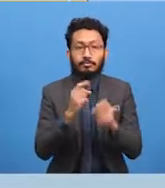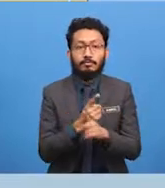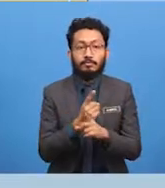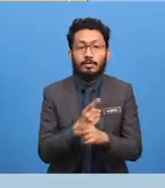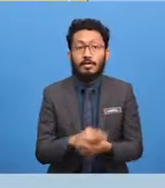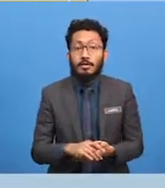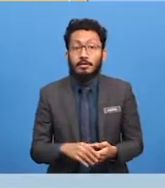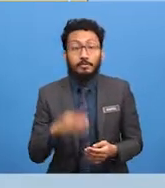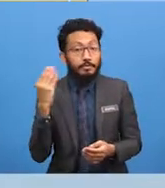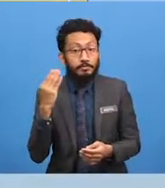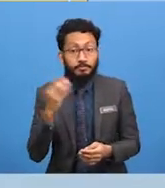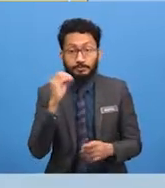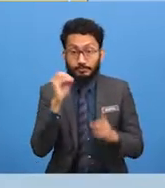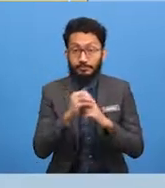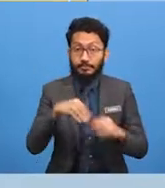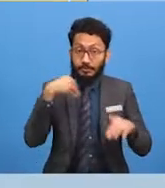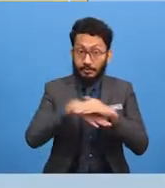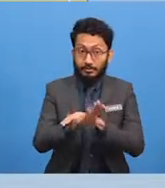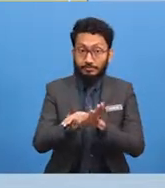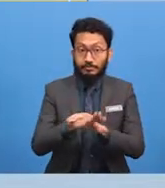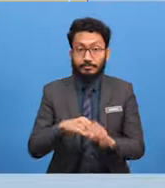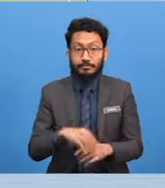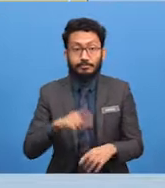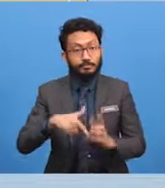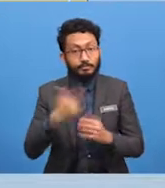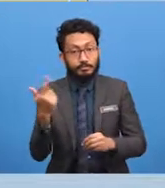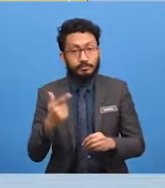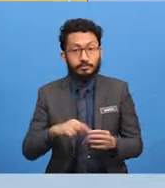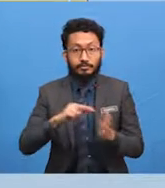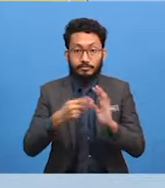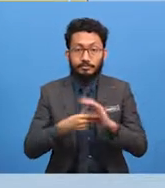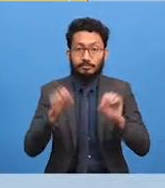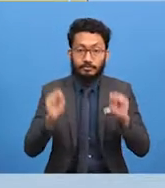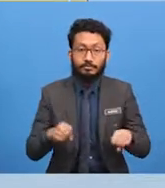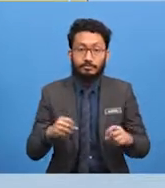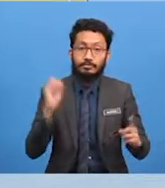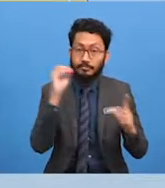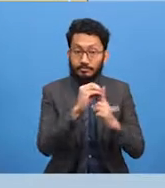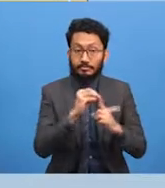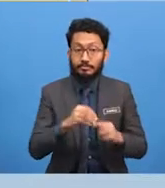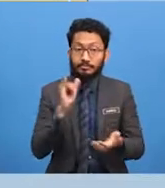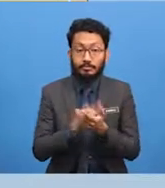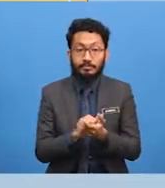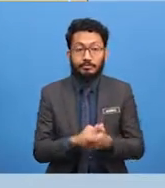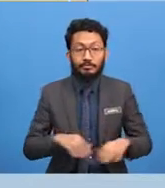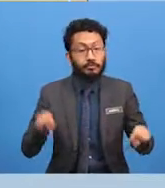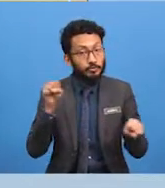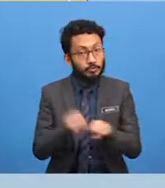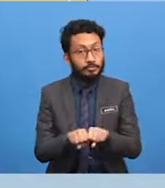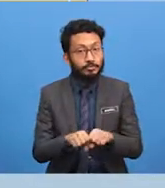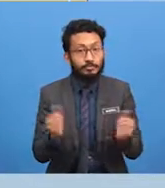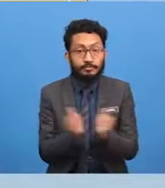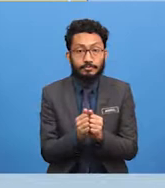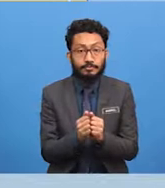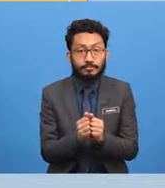dalaman dan luaran organisasi. Ini membolehkan objektif tersebut sesuai dengan situasi